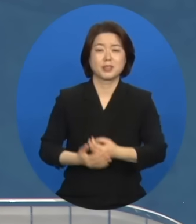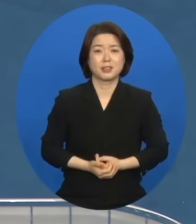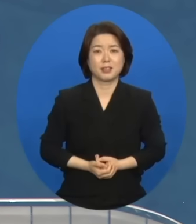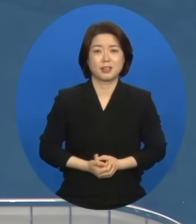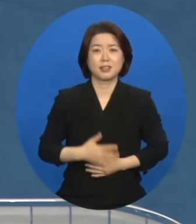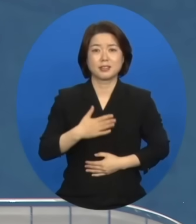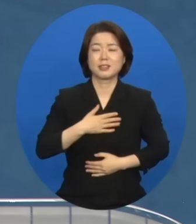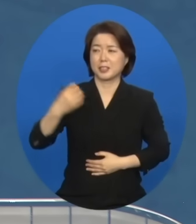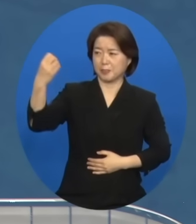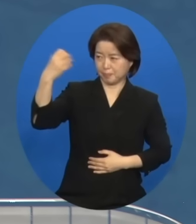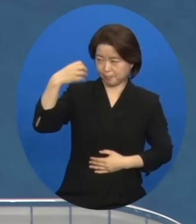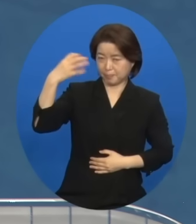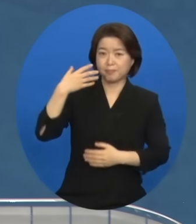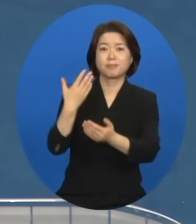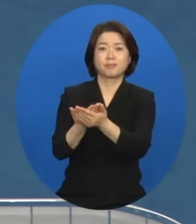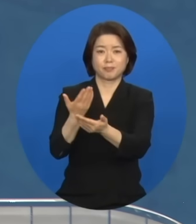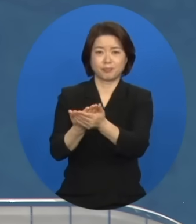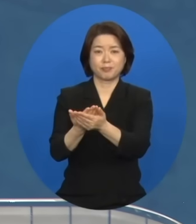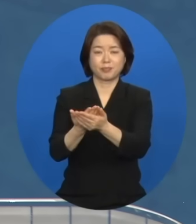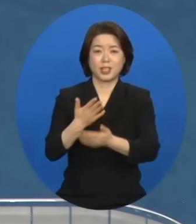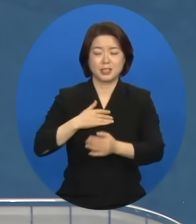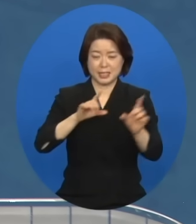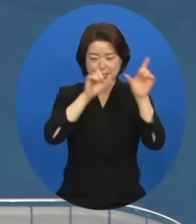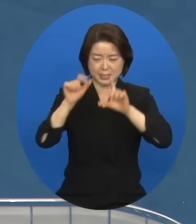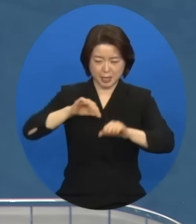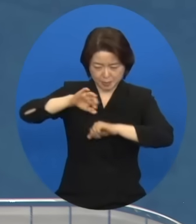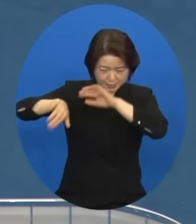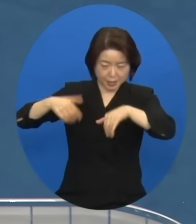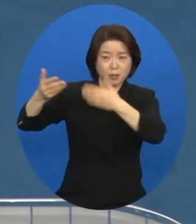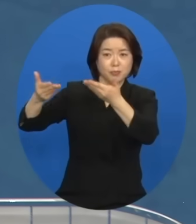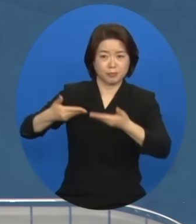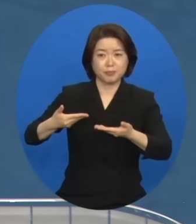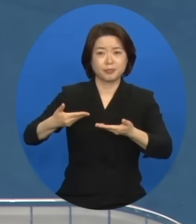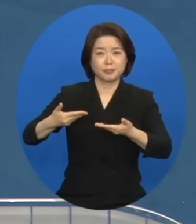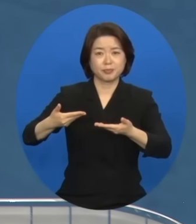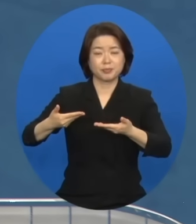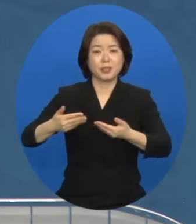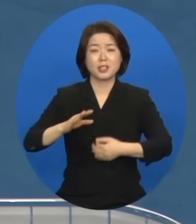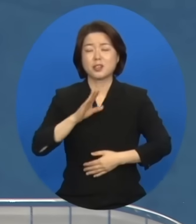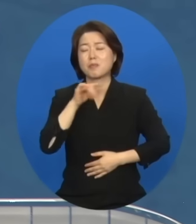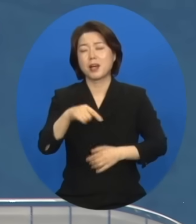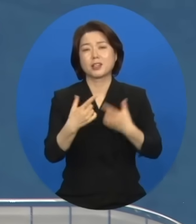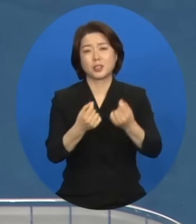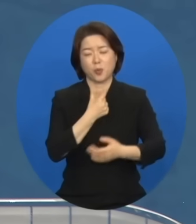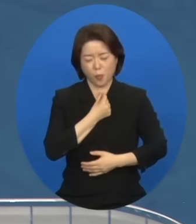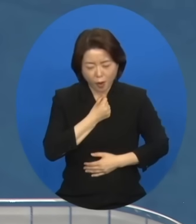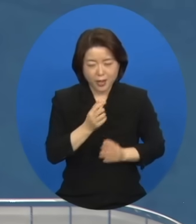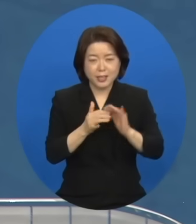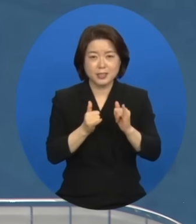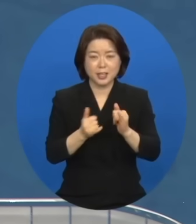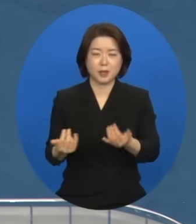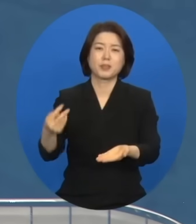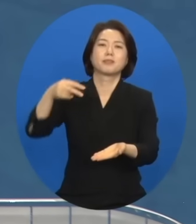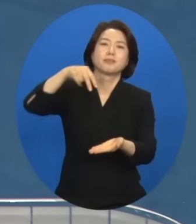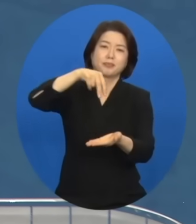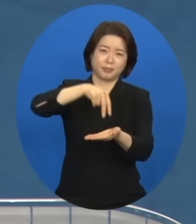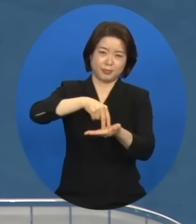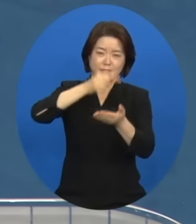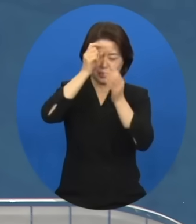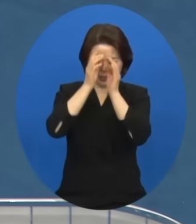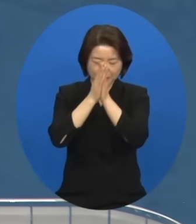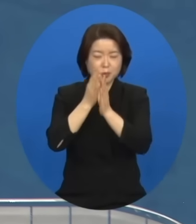제게 말씀해 주세요. 제 삶에 간섭해 주세요. 정말 그렇게 하기를 원하시는 분은 자리에 일어나셔서